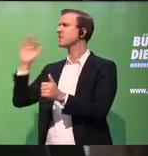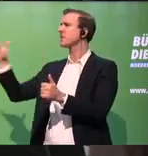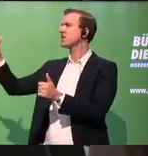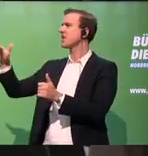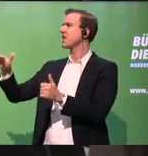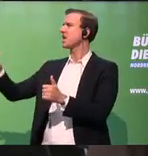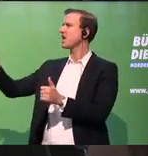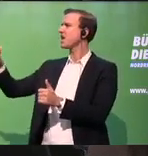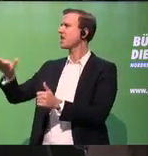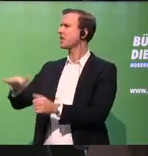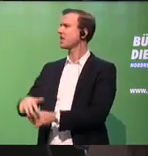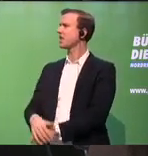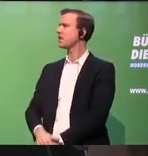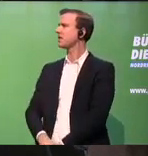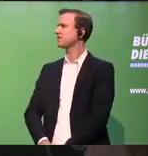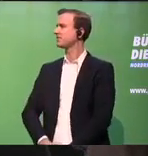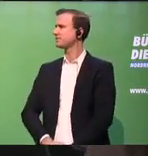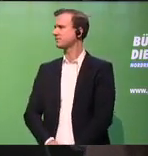viele.